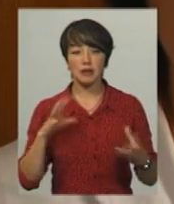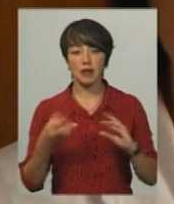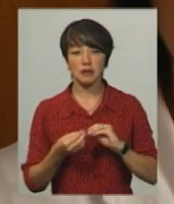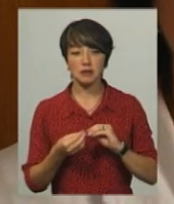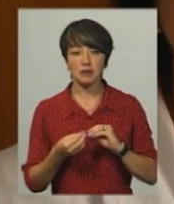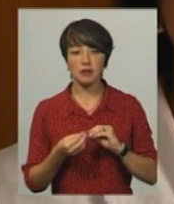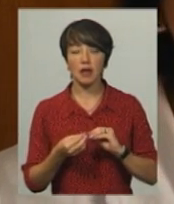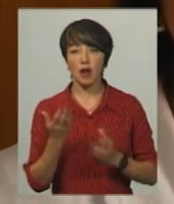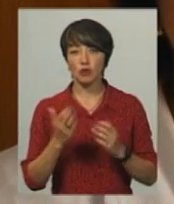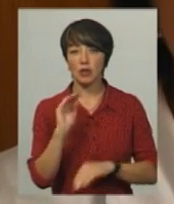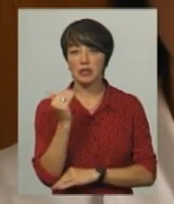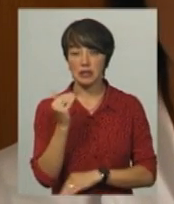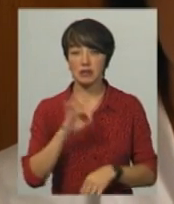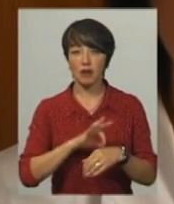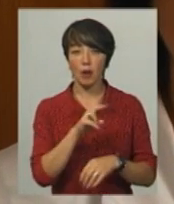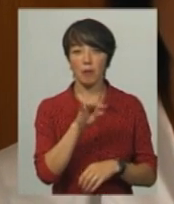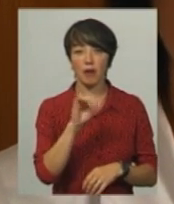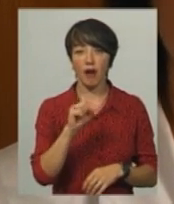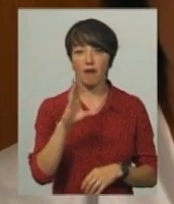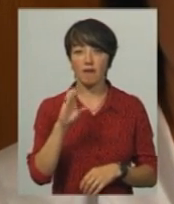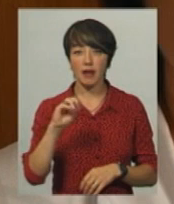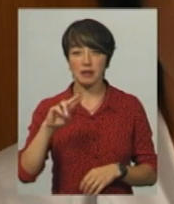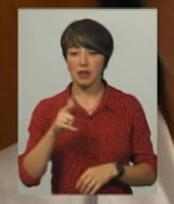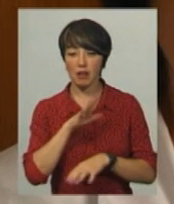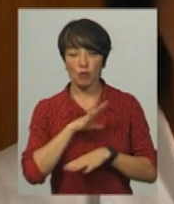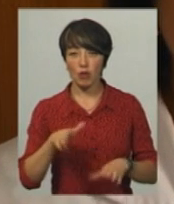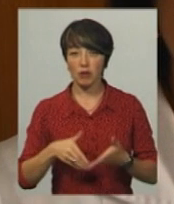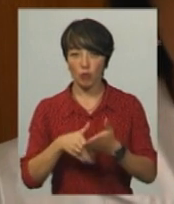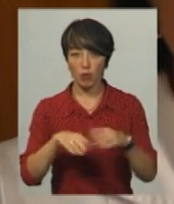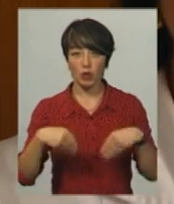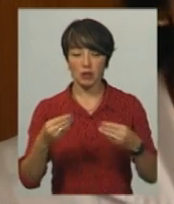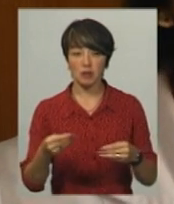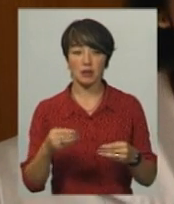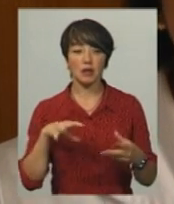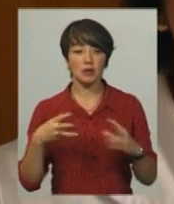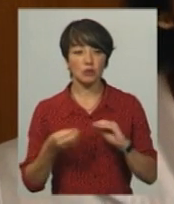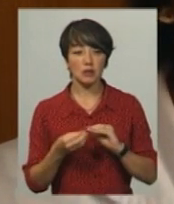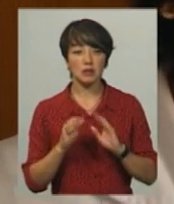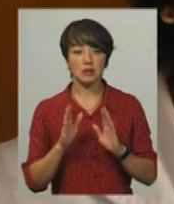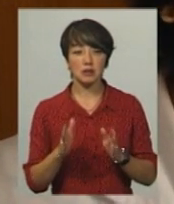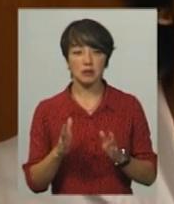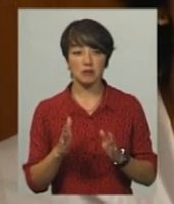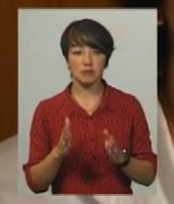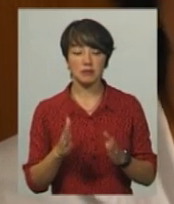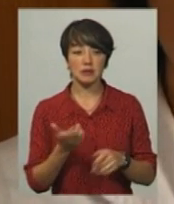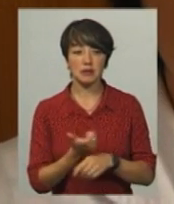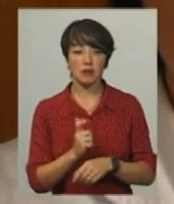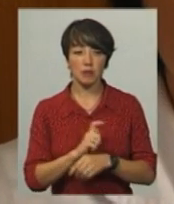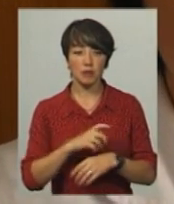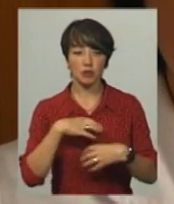щеплення від правця, дитина захворіла на правець і своєчасно не була надана медична допомога, то наслідки тільки, на жаль, самі печальні.